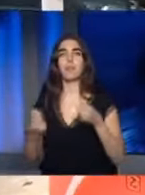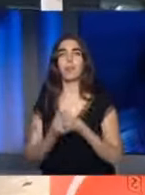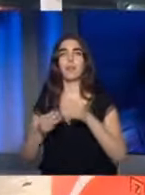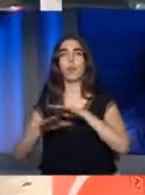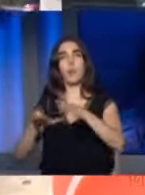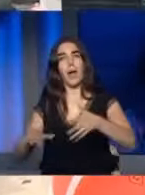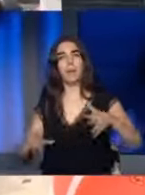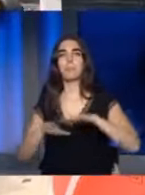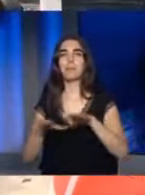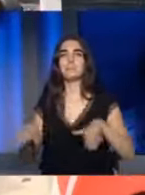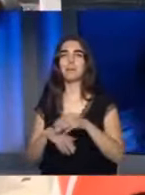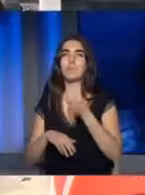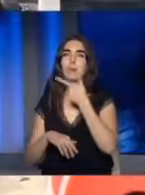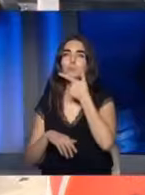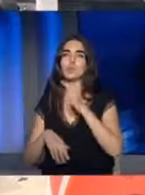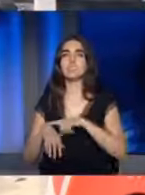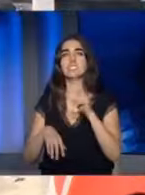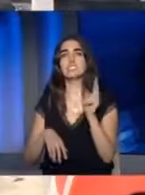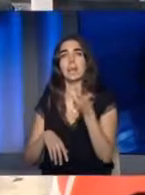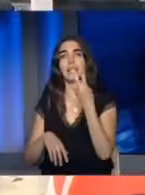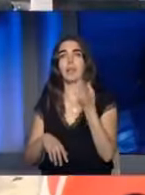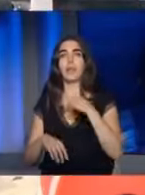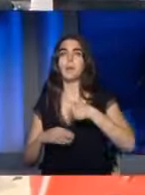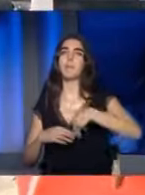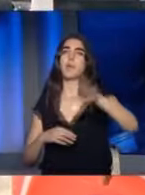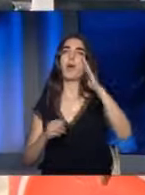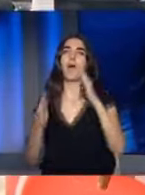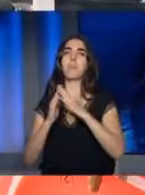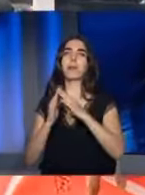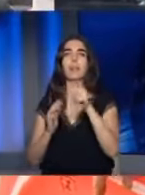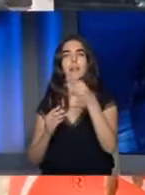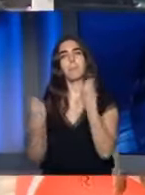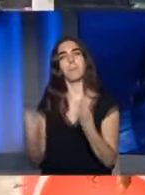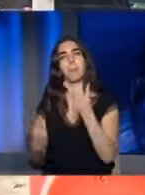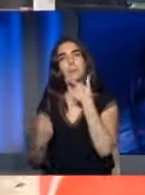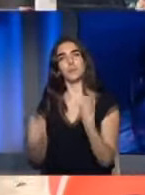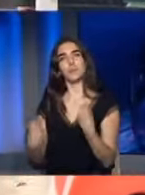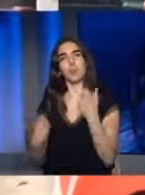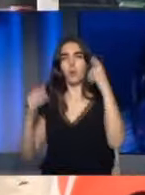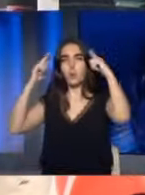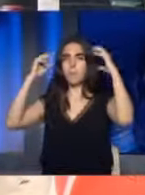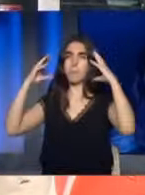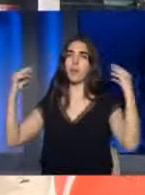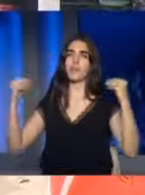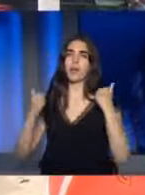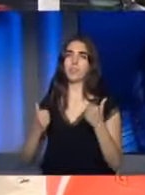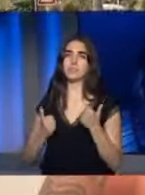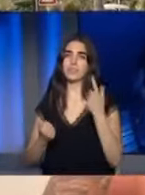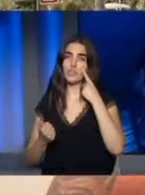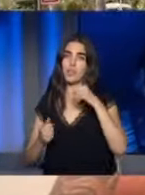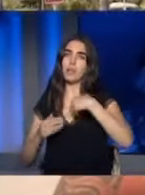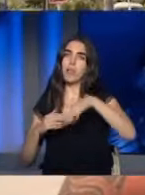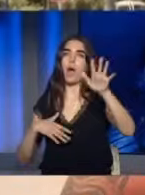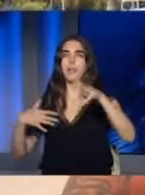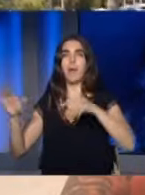بنبص يعني شي ساعتين وبتروحي على البيت بتكوني انت مبسوطه ومرتاحه ومنه ما كثير بتكون البادجت عاليه لظهره